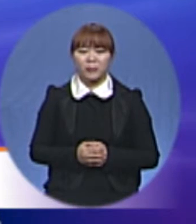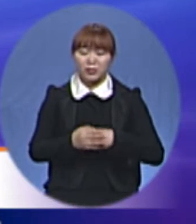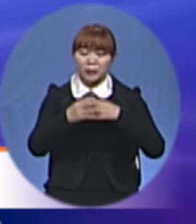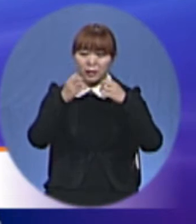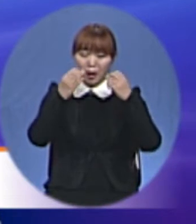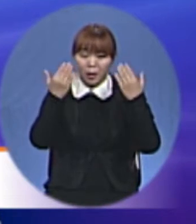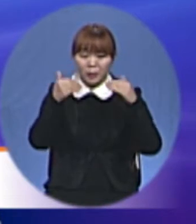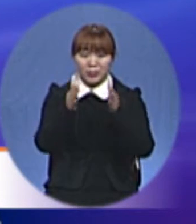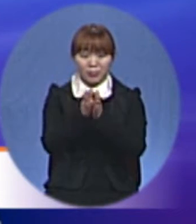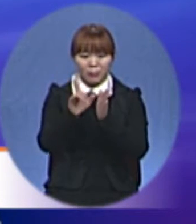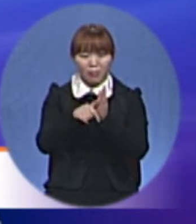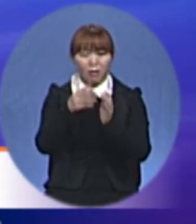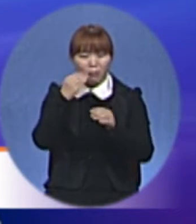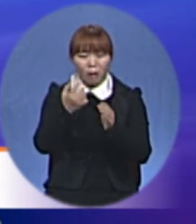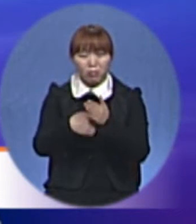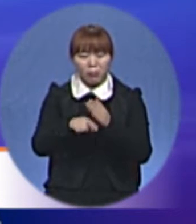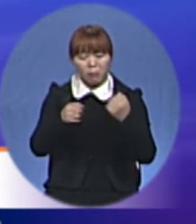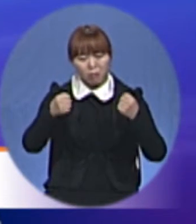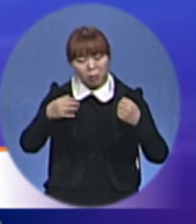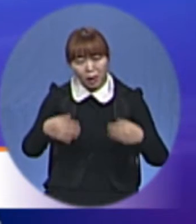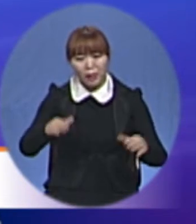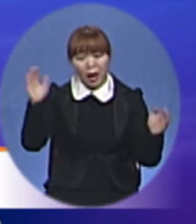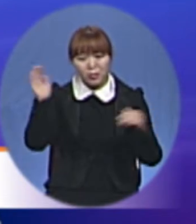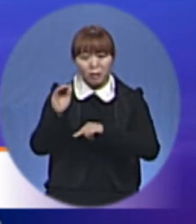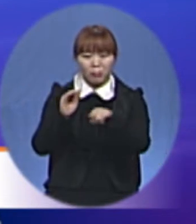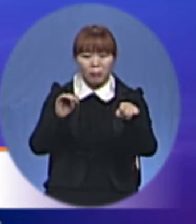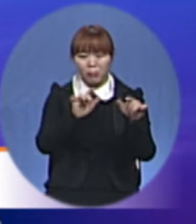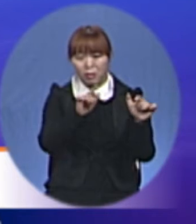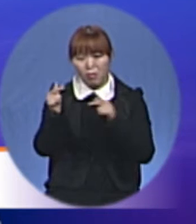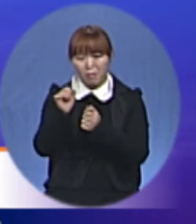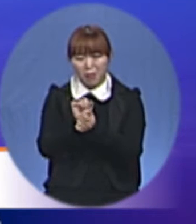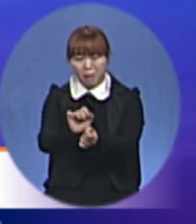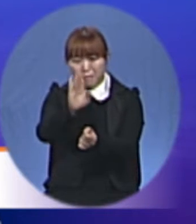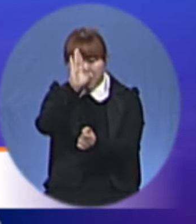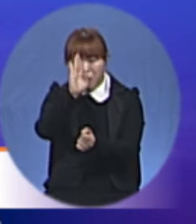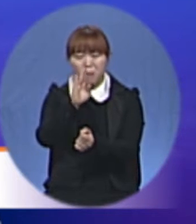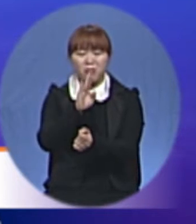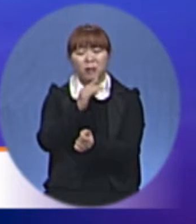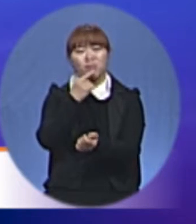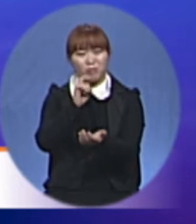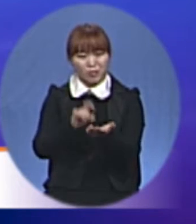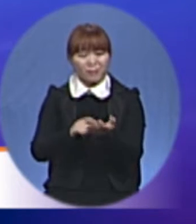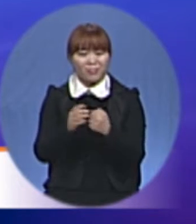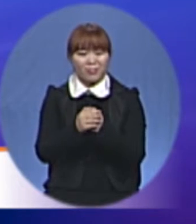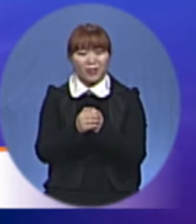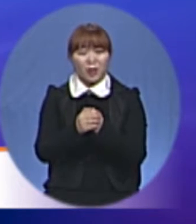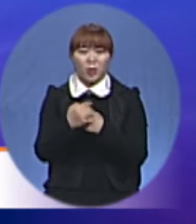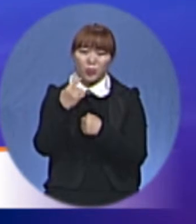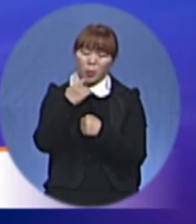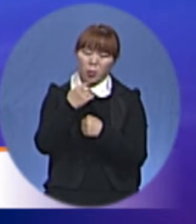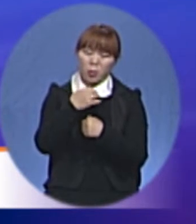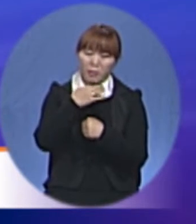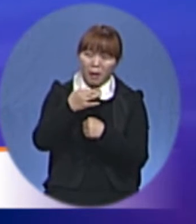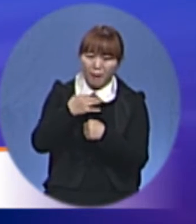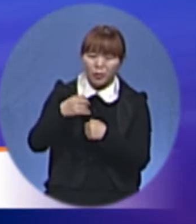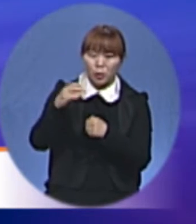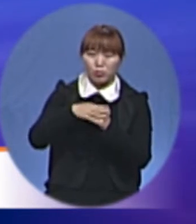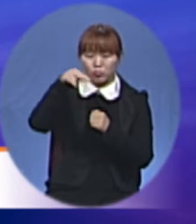신학기에는 적응하느라 체력이 약해진 아이들을 여러 감염병이 노리기 쉽습니다. 주춤해진 독감 바이러스에 이어